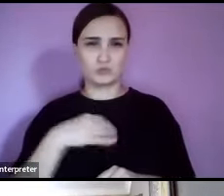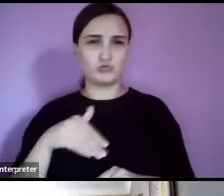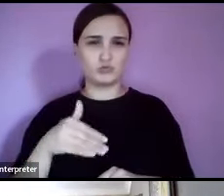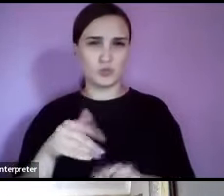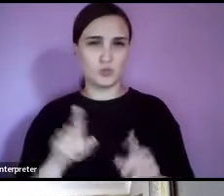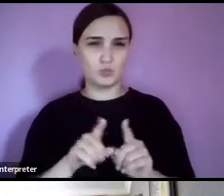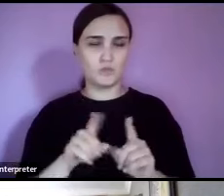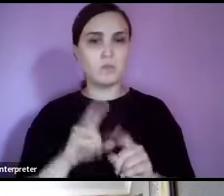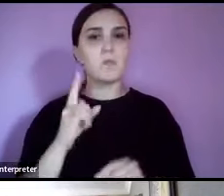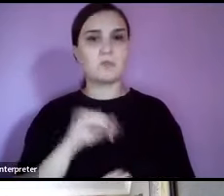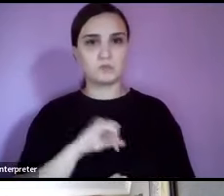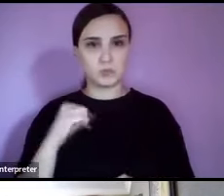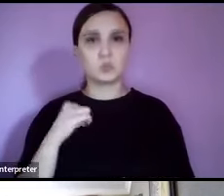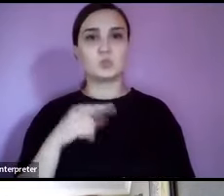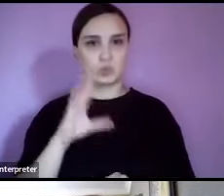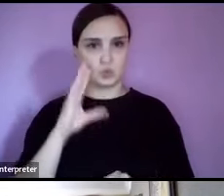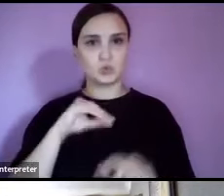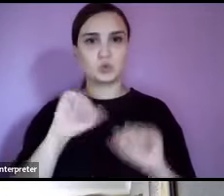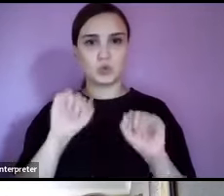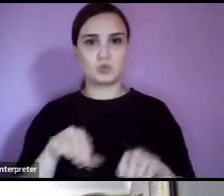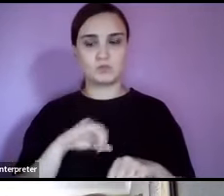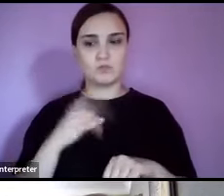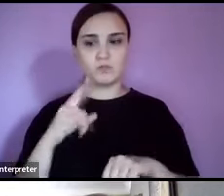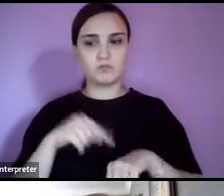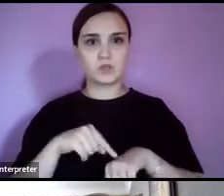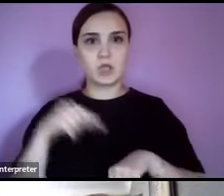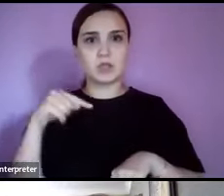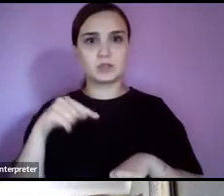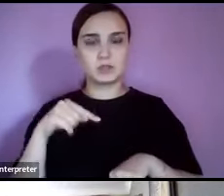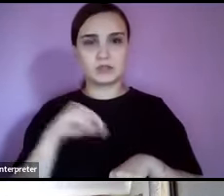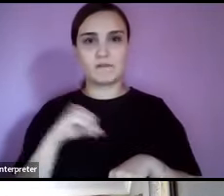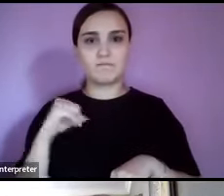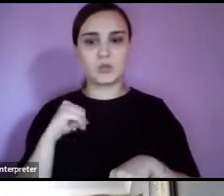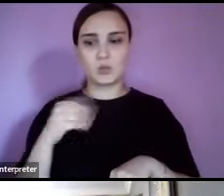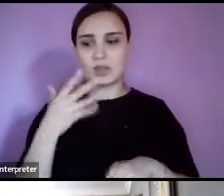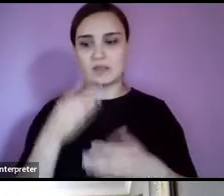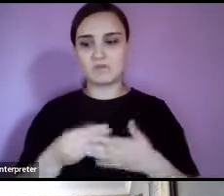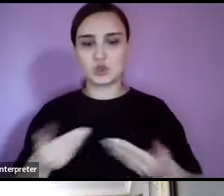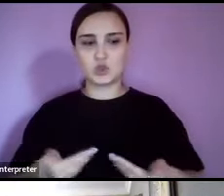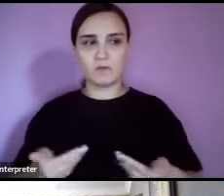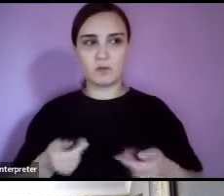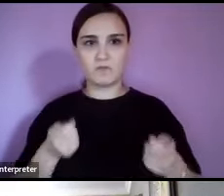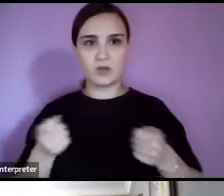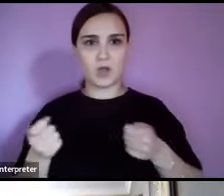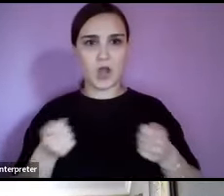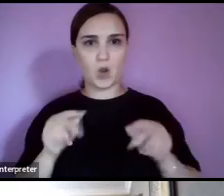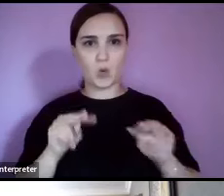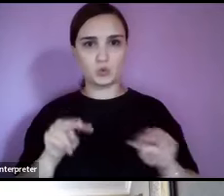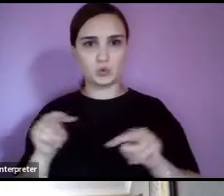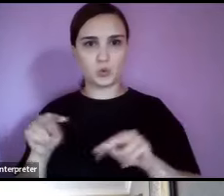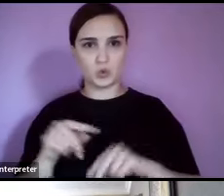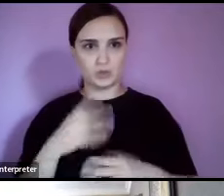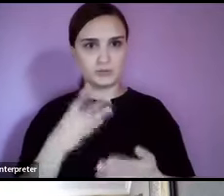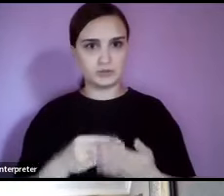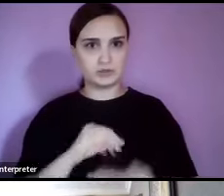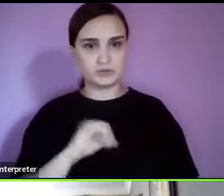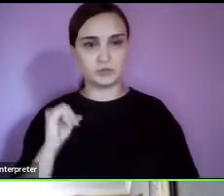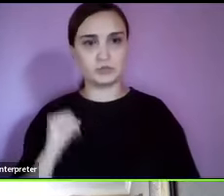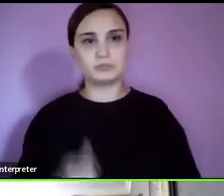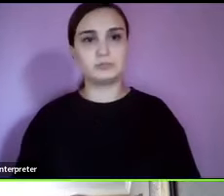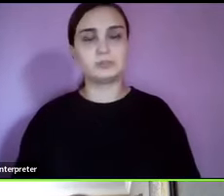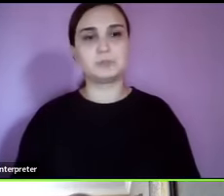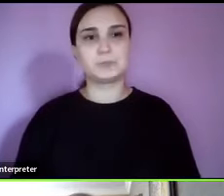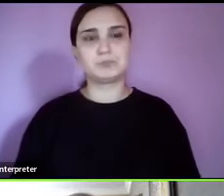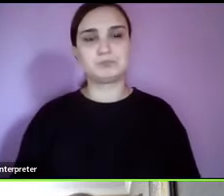ბავშვი ამასაც შეუძლია იმ განცდის გაძლიერება, რომ თვითონ აკონტროლებს თავისი ცხოვრების გარკვეულ ასპექტს. If